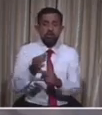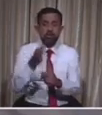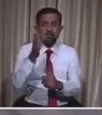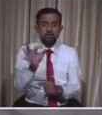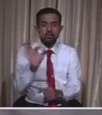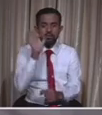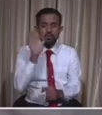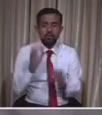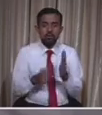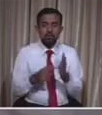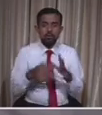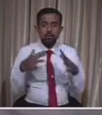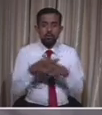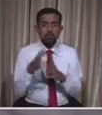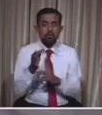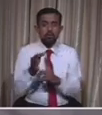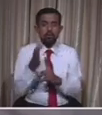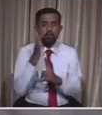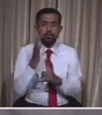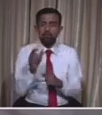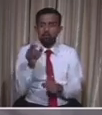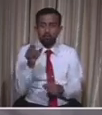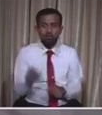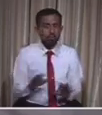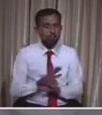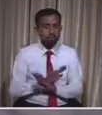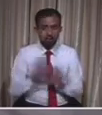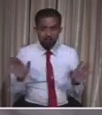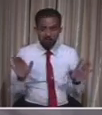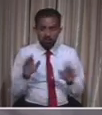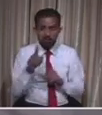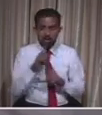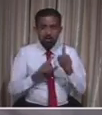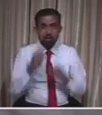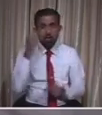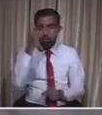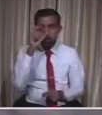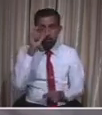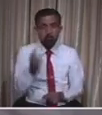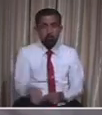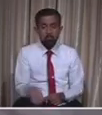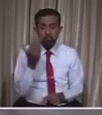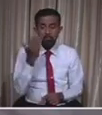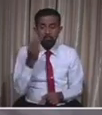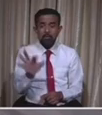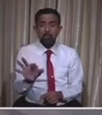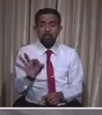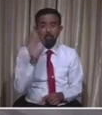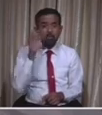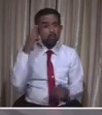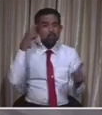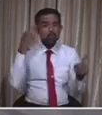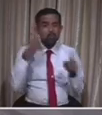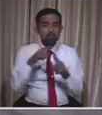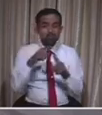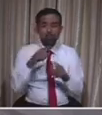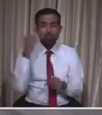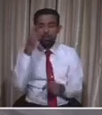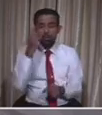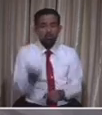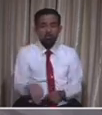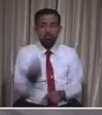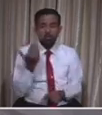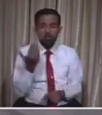නිසා මේ නීත්‍යානුකූල ජනාධිපතිවරණයක් නෙමෙයි. ඒ පිළිබඳව කතානායකට තියෙන හොයලා බලලා මේ ජනාධිපතිවරයා තේරීපත් වීම පිළිබඳව හොයලා බලන්න.